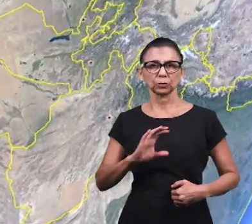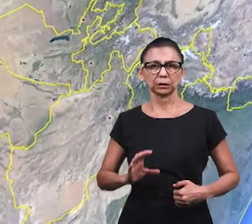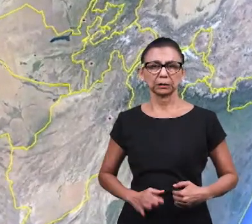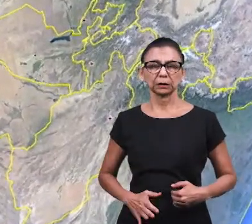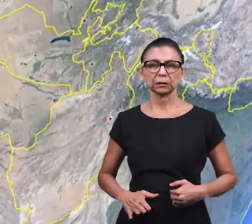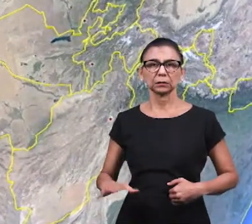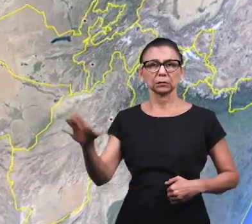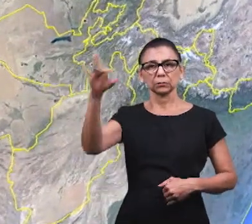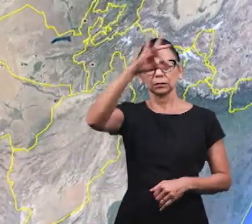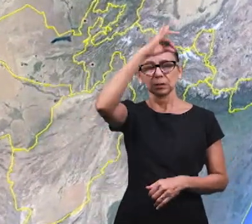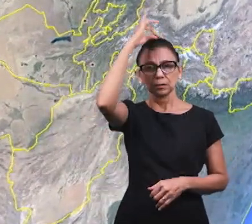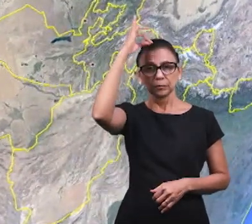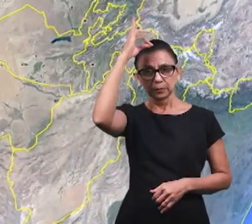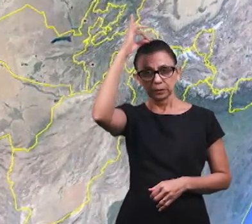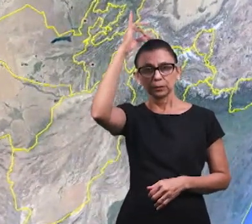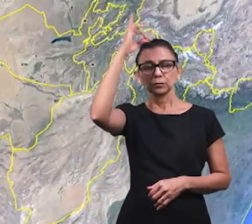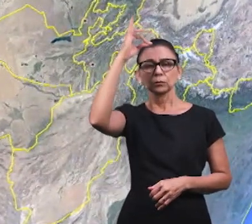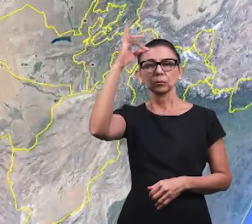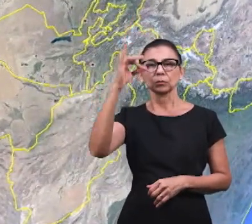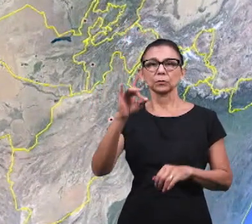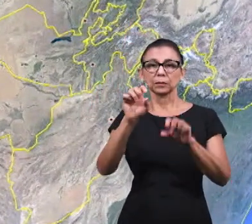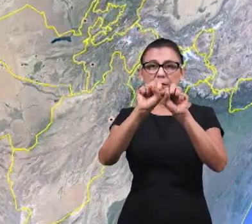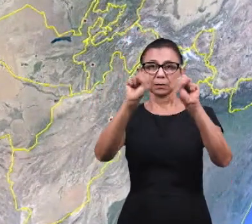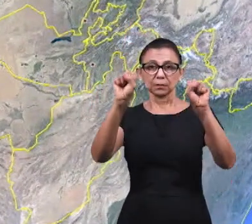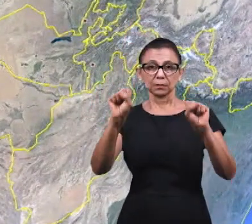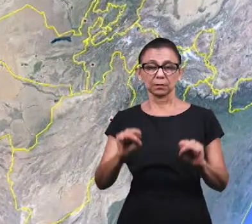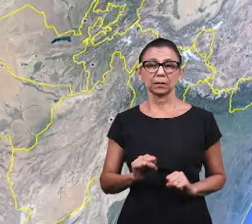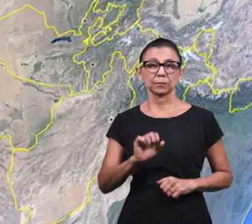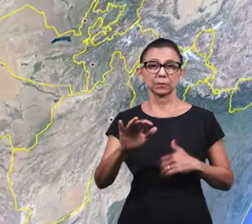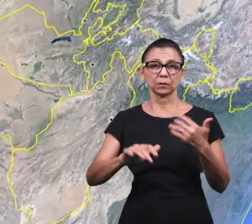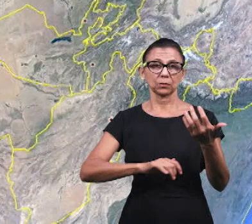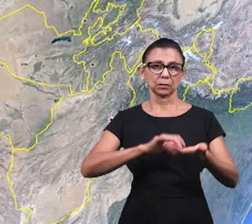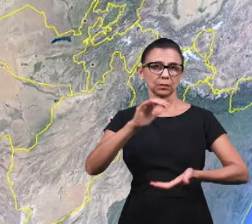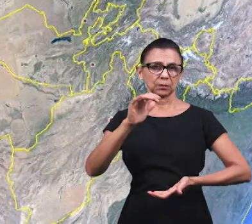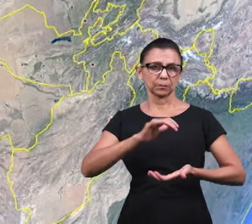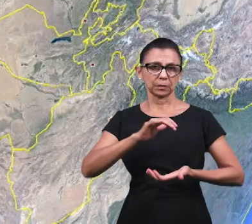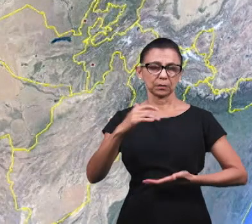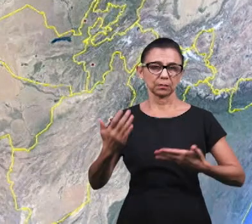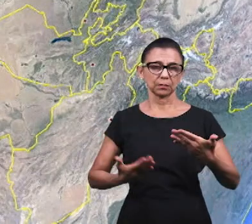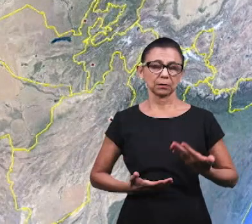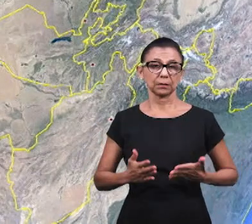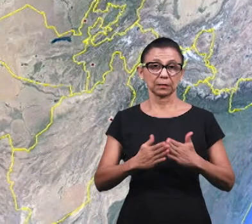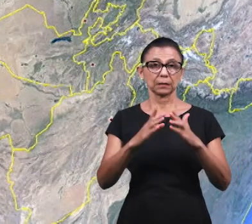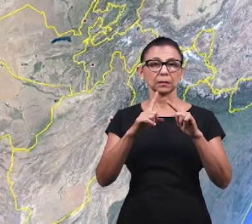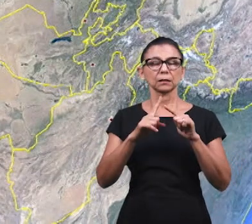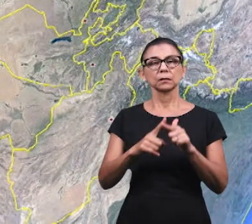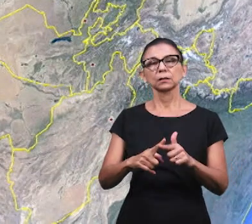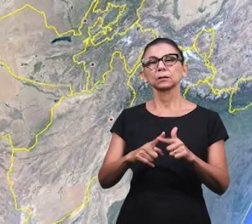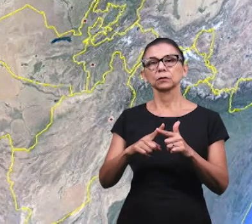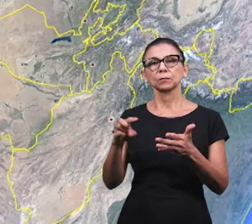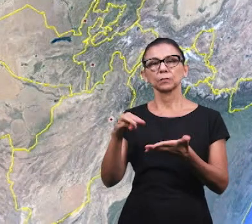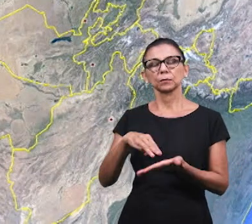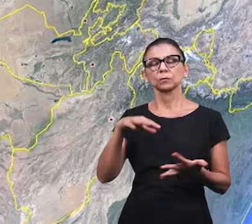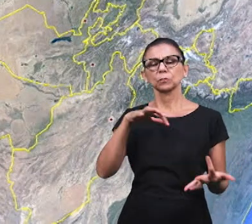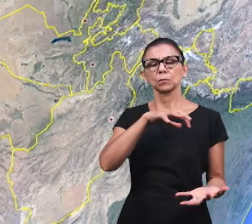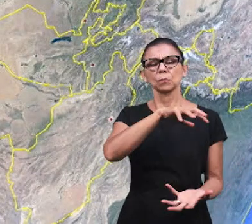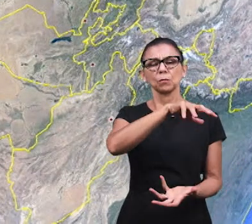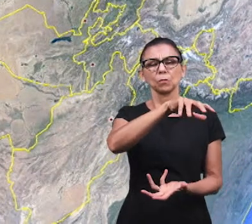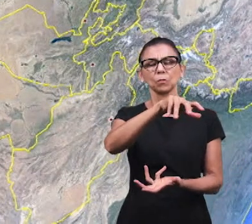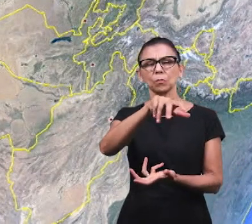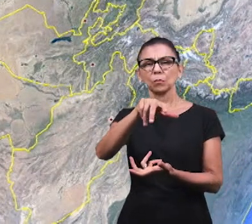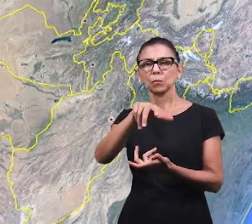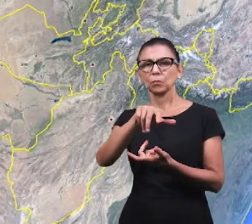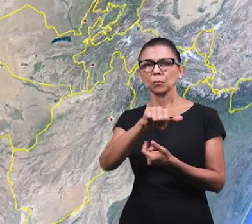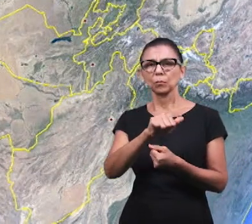même esprit. À travers le système de transmission, les membres de l'Église chrétienne Maranatha de toute la planète vivent